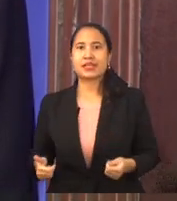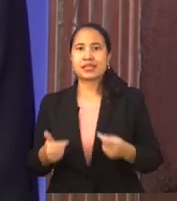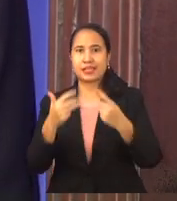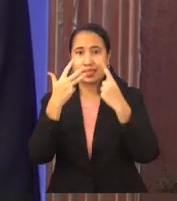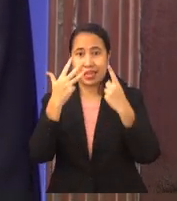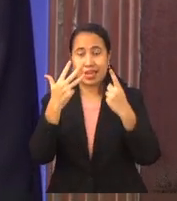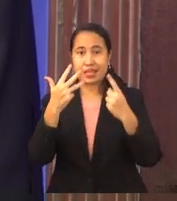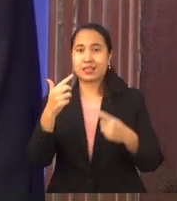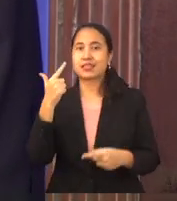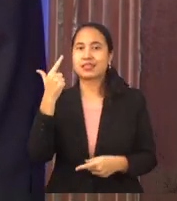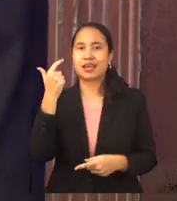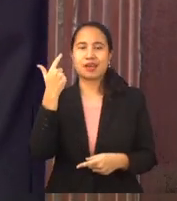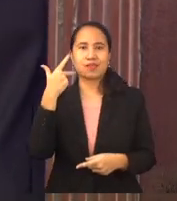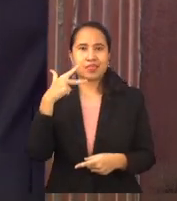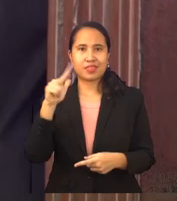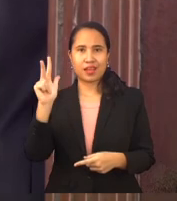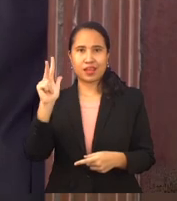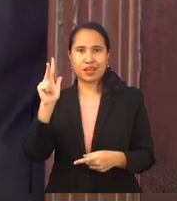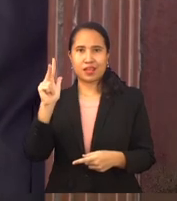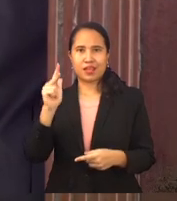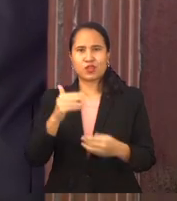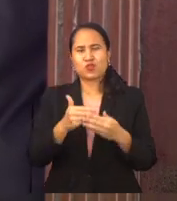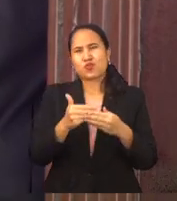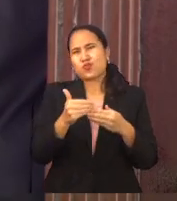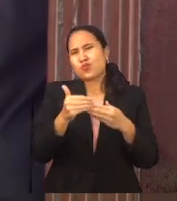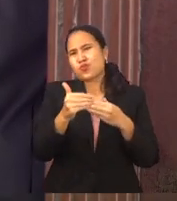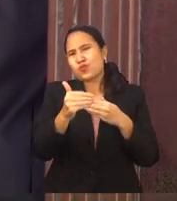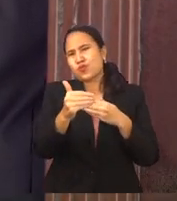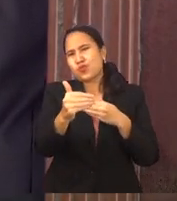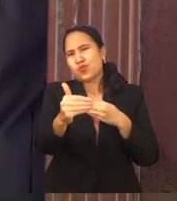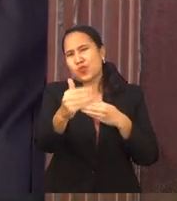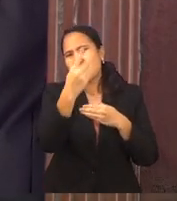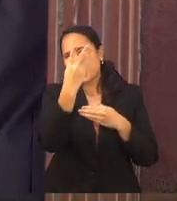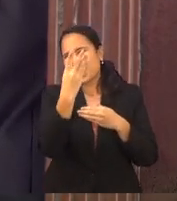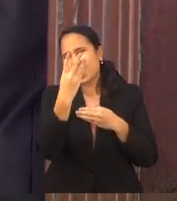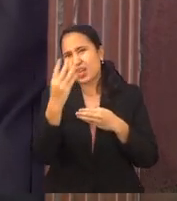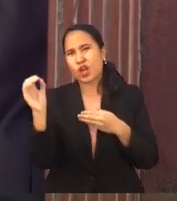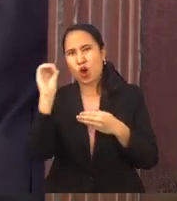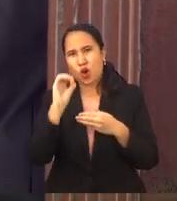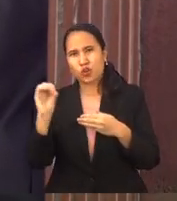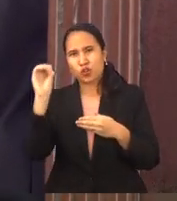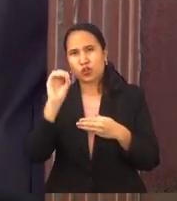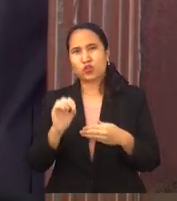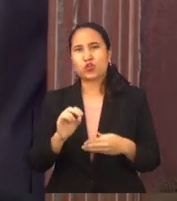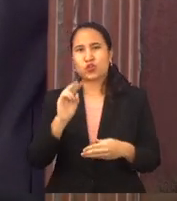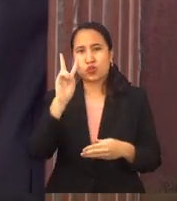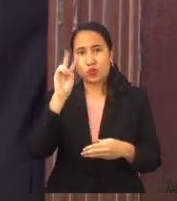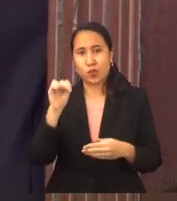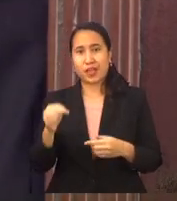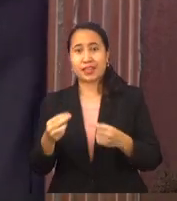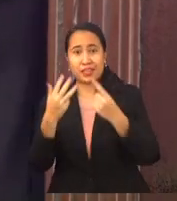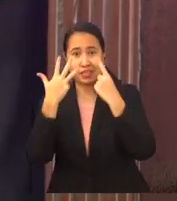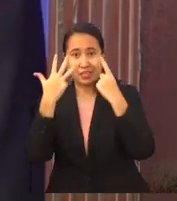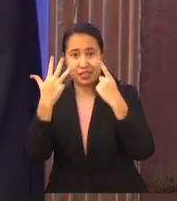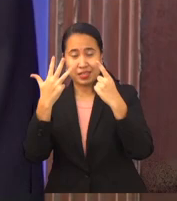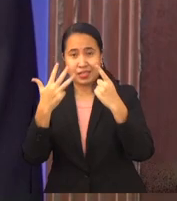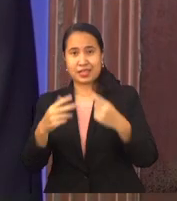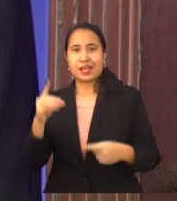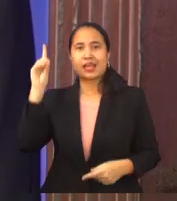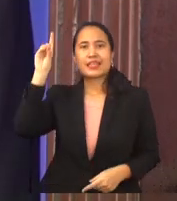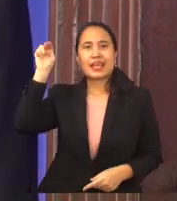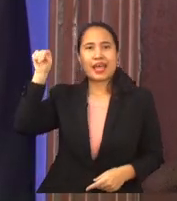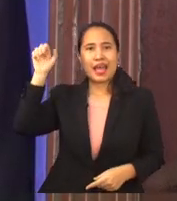1987. Maar het duurde tot 4 oktober 2019 voordat de Nationale Assemblée de